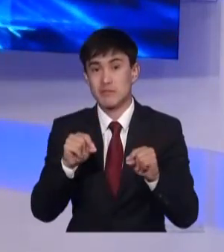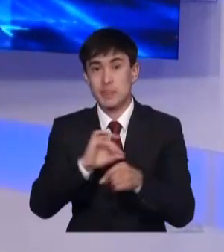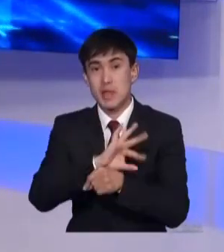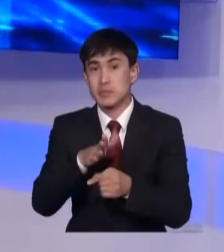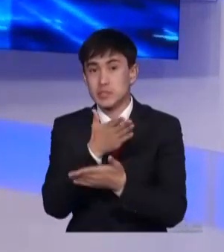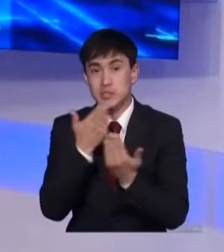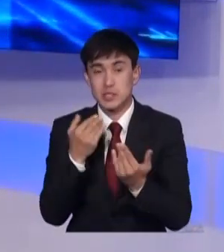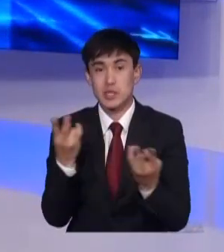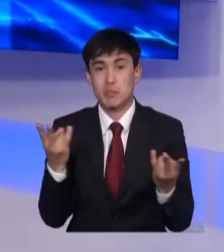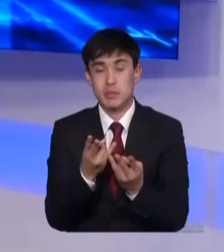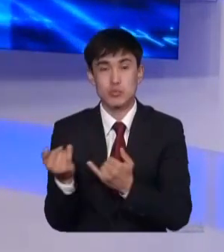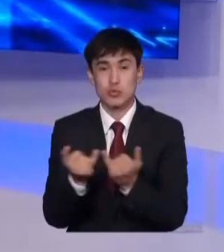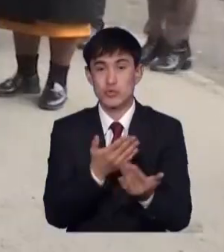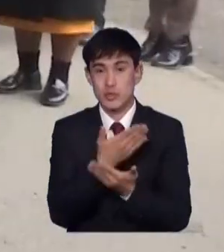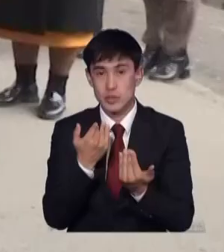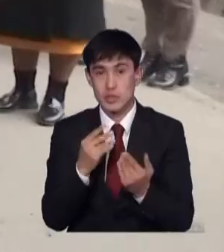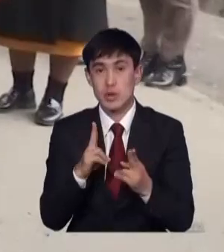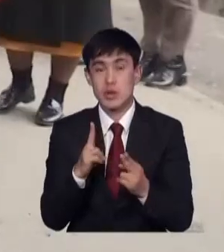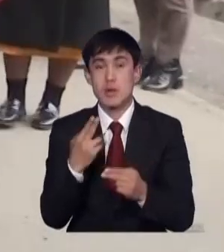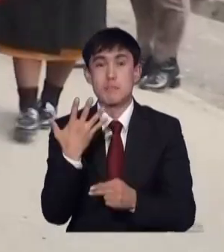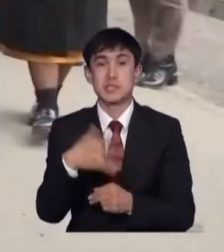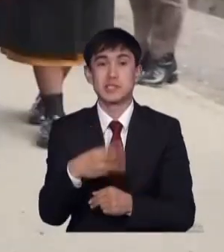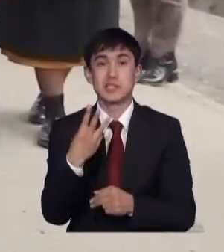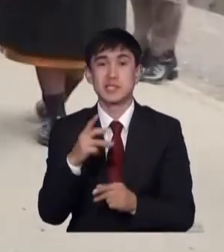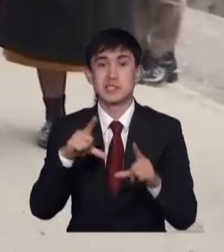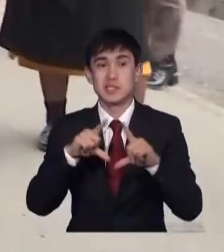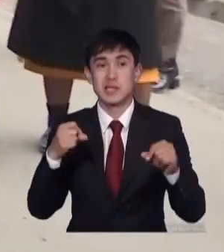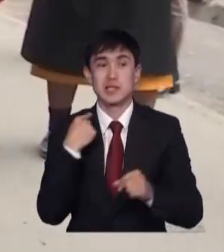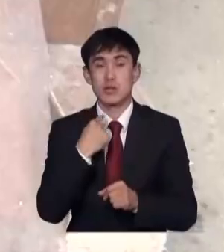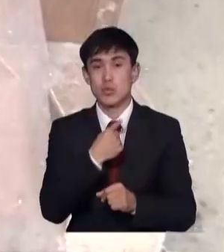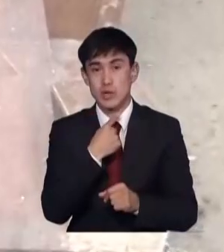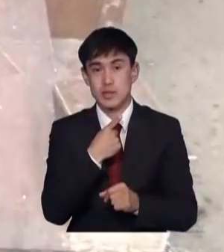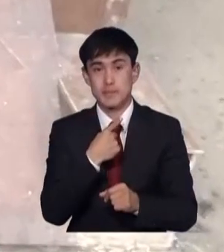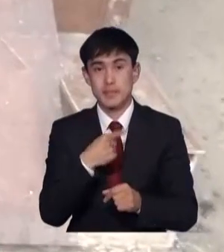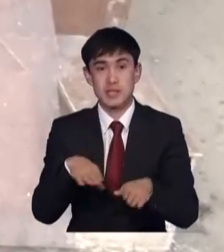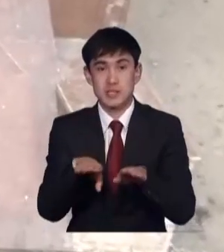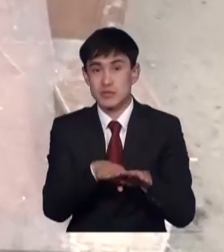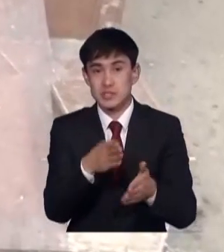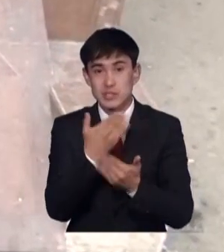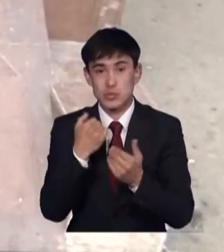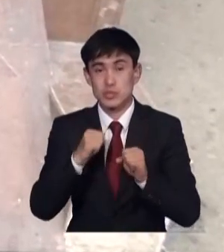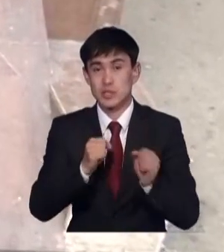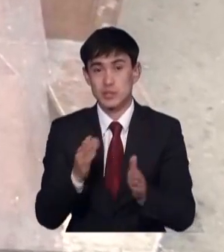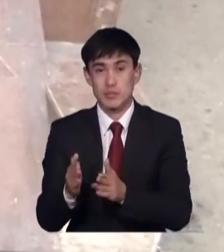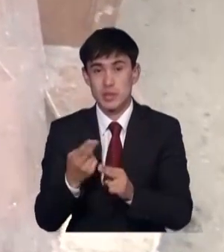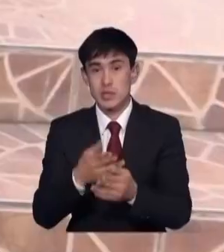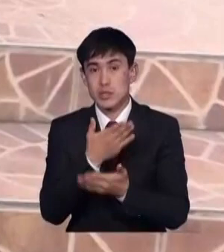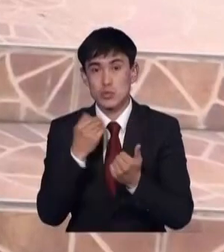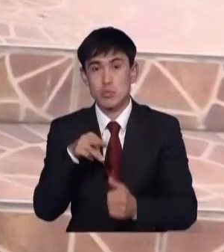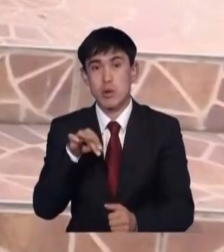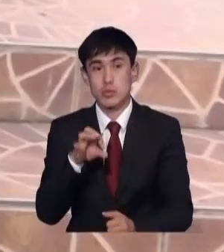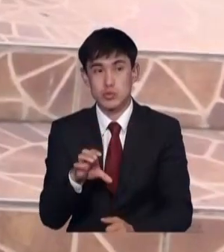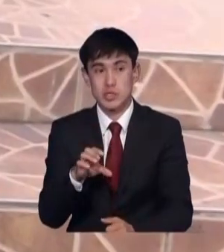обеспеченных необходимыми условиями так около 5 зданий соответствует современным стандартам это отсутствие